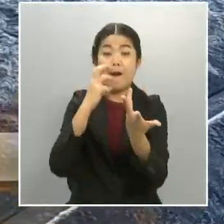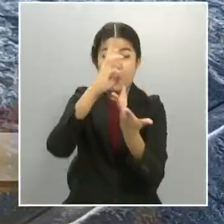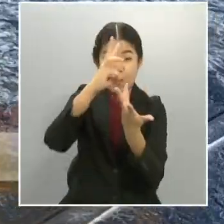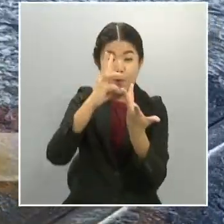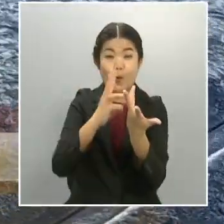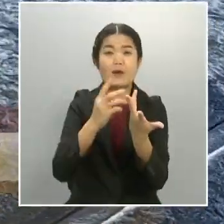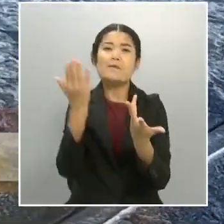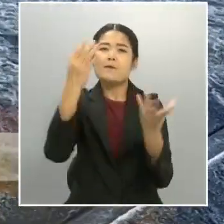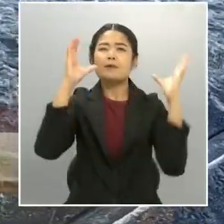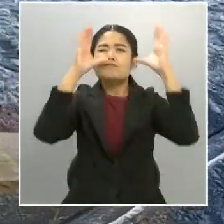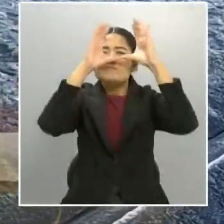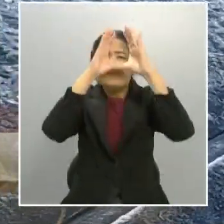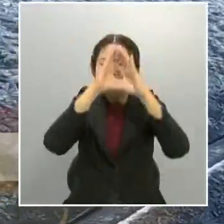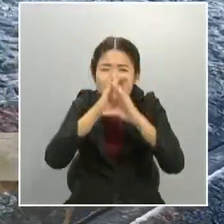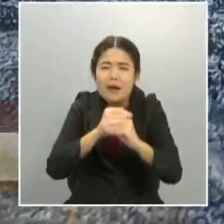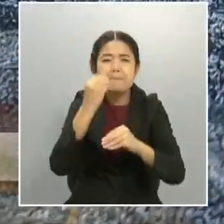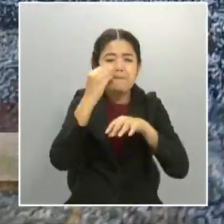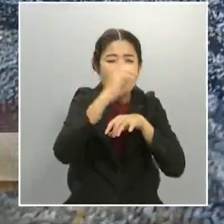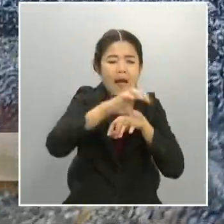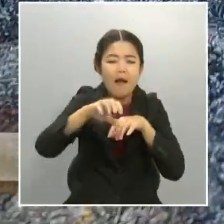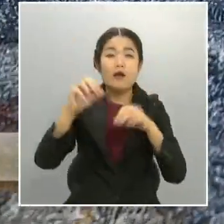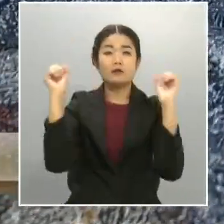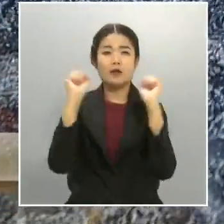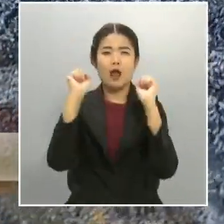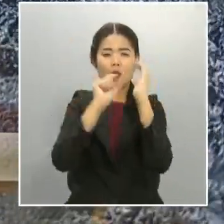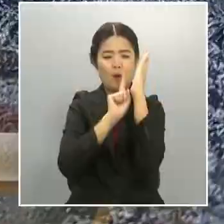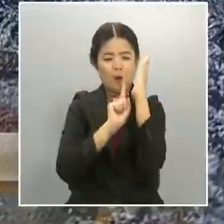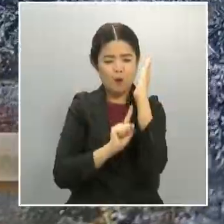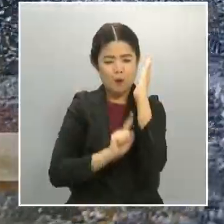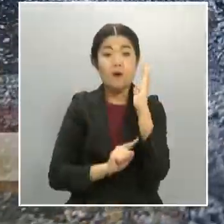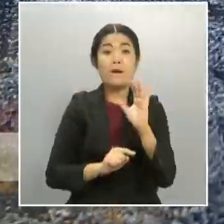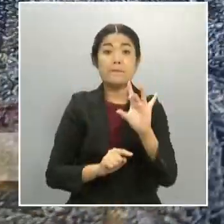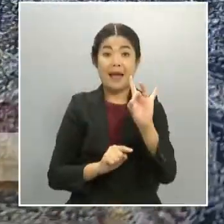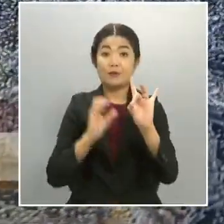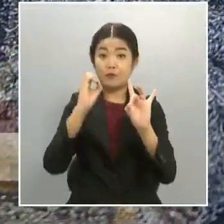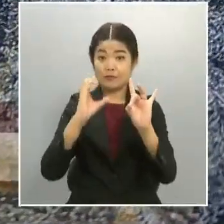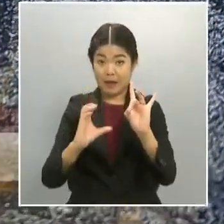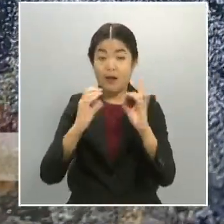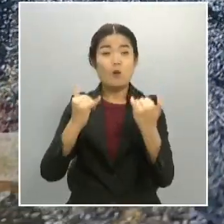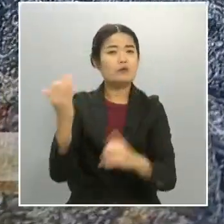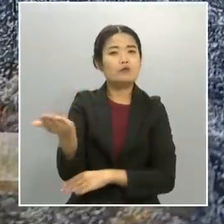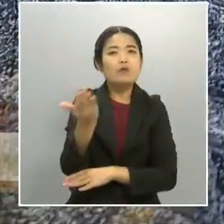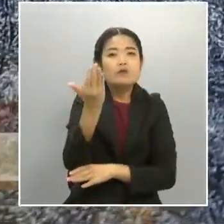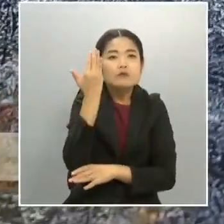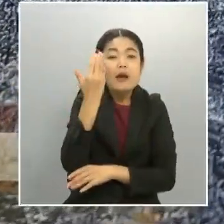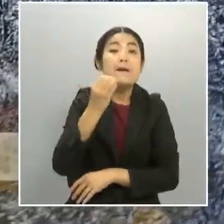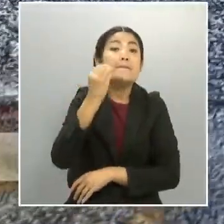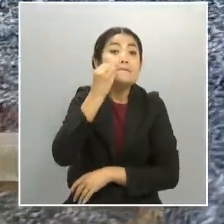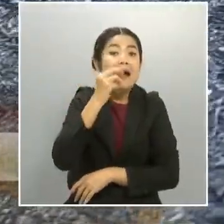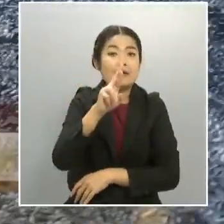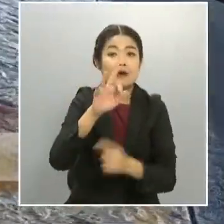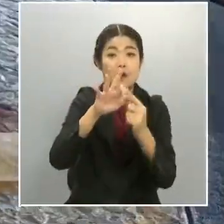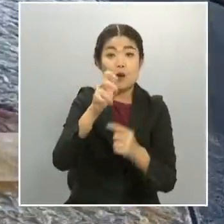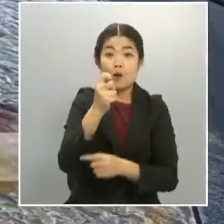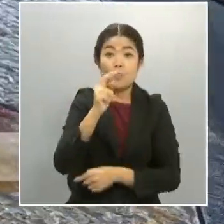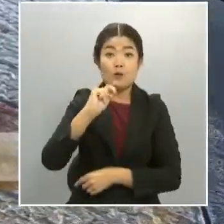ั้แต่ข้ำคืนที่ผ่านมาอากาศใหมู่บ้านนี่อุณภูมลตาลงหอ8 องศาค่ะเช้านี้บริเวณจุดหนาวสุดที่บ้านต้กลา coffeeู่ท